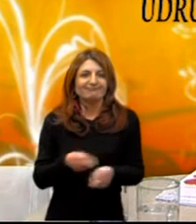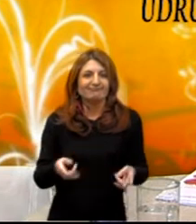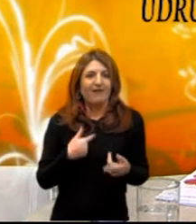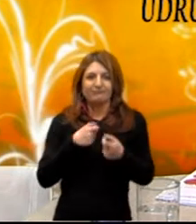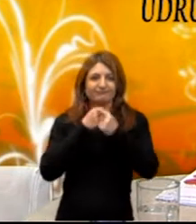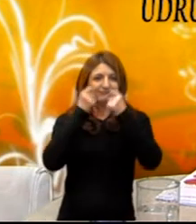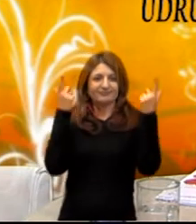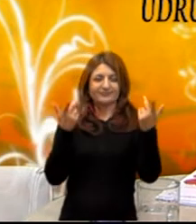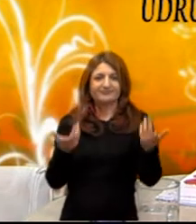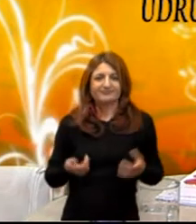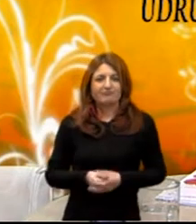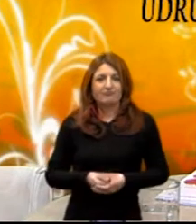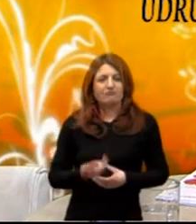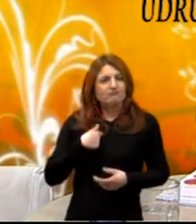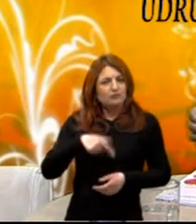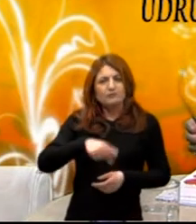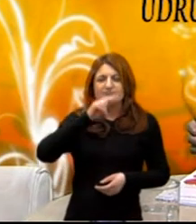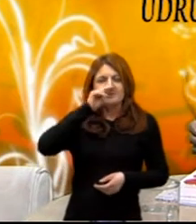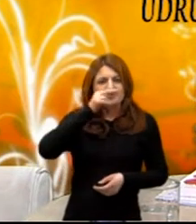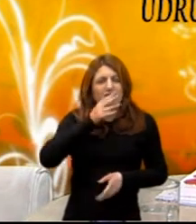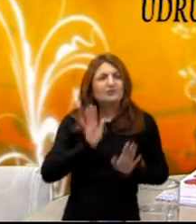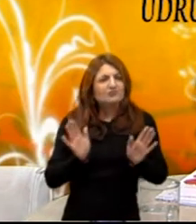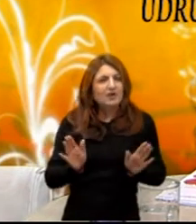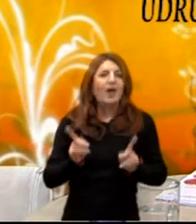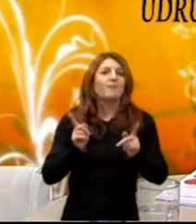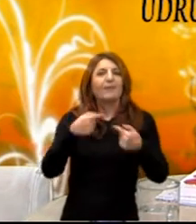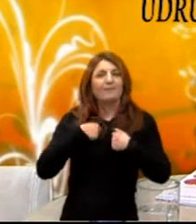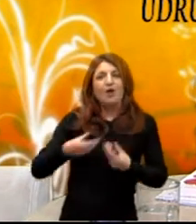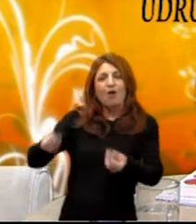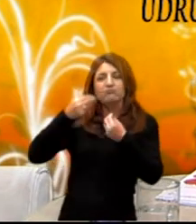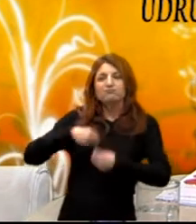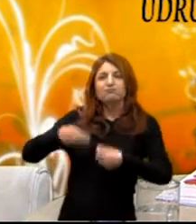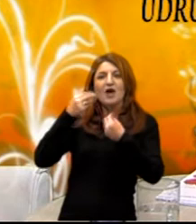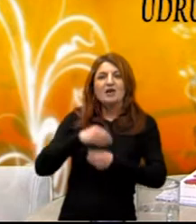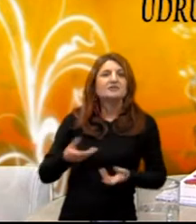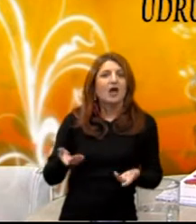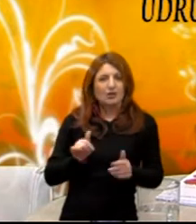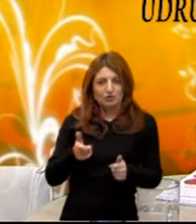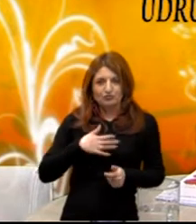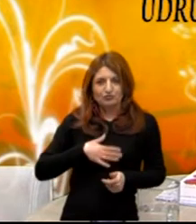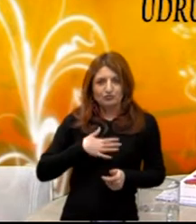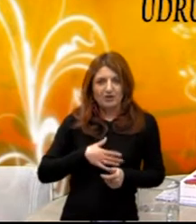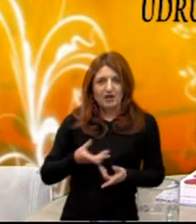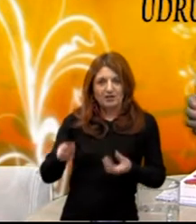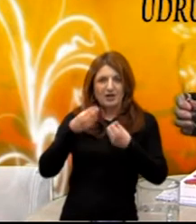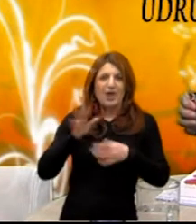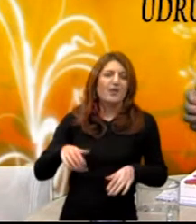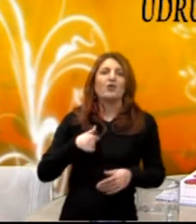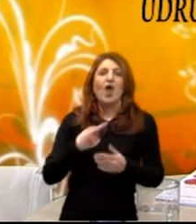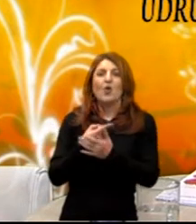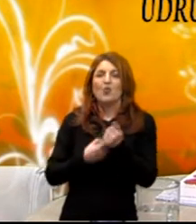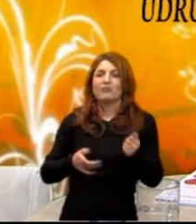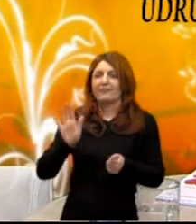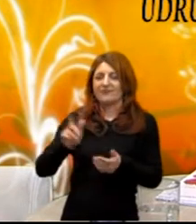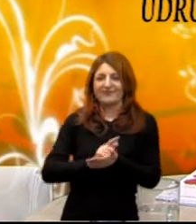ja ću samo natuknuti moju znatiželju, a vi ćete morati meni objašnjavati i želite li tako bolje nego da ja gubim vaše